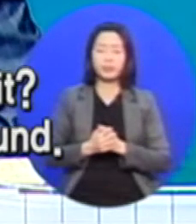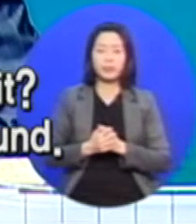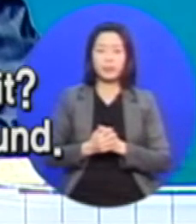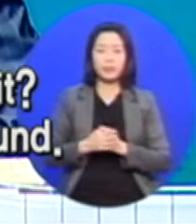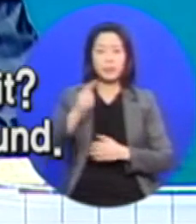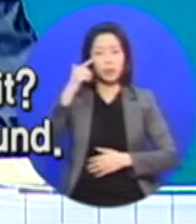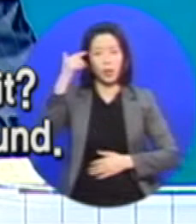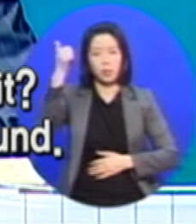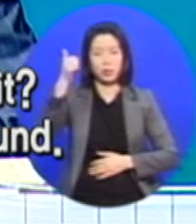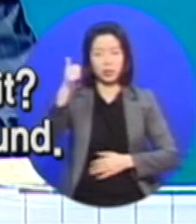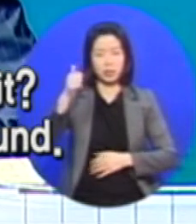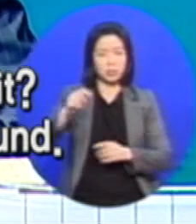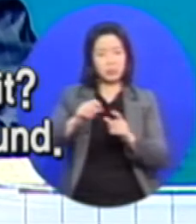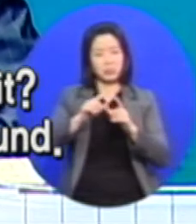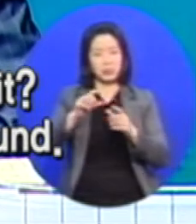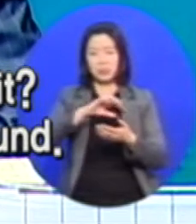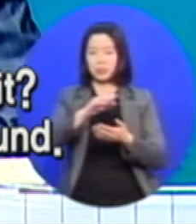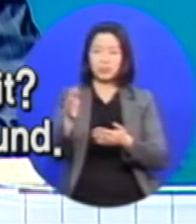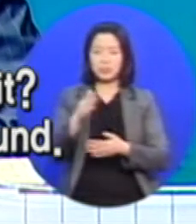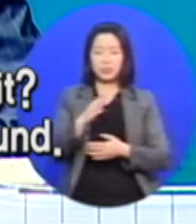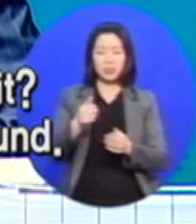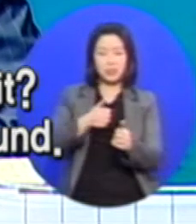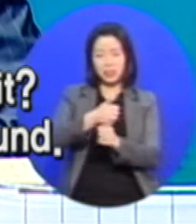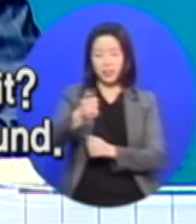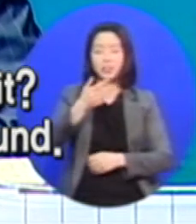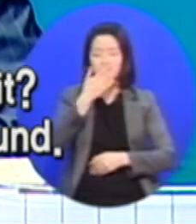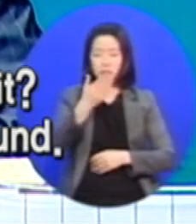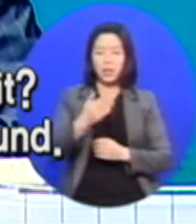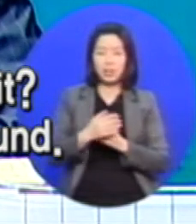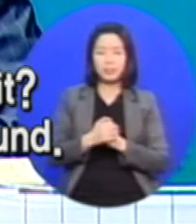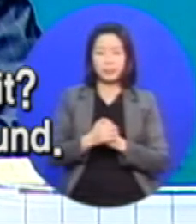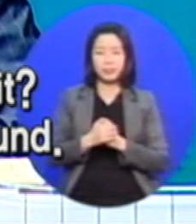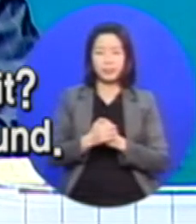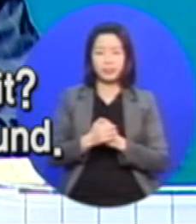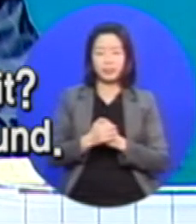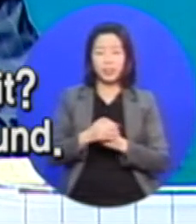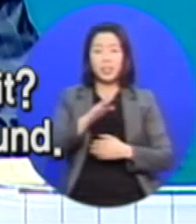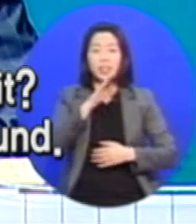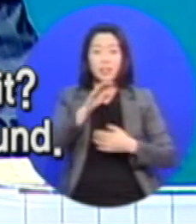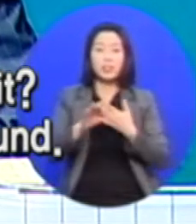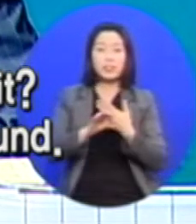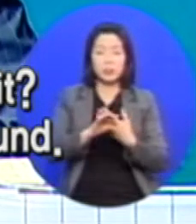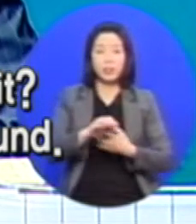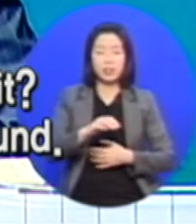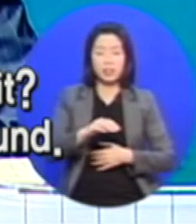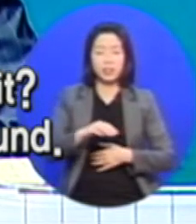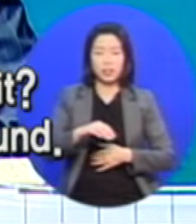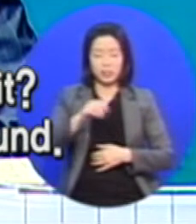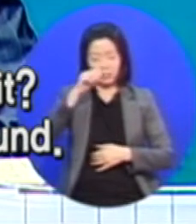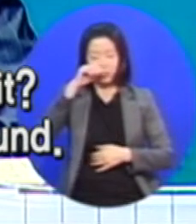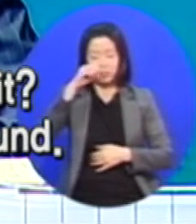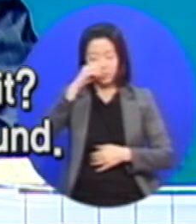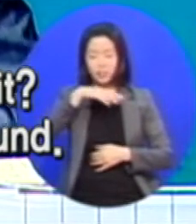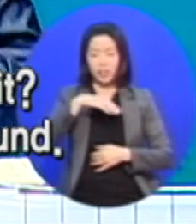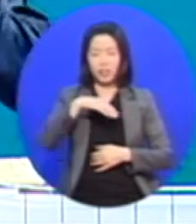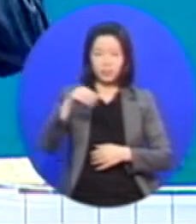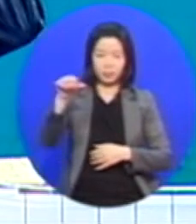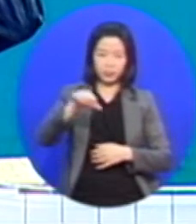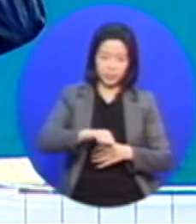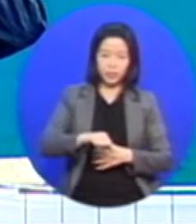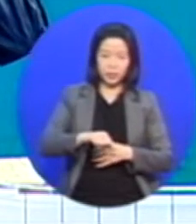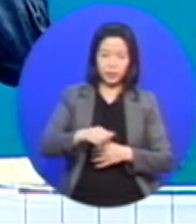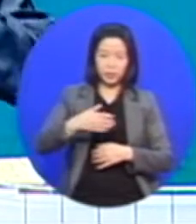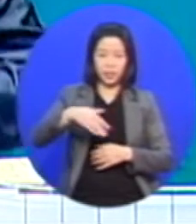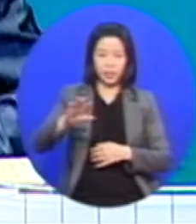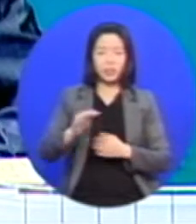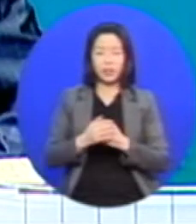r 목사님 대략 들어보니까 뭐 이길 수 있겠네요 그러면 그냥 지구 들어가는 거예요 마귀가